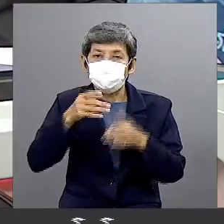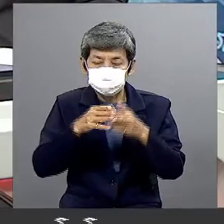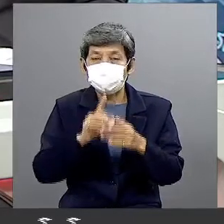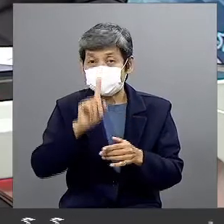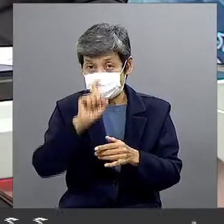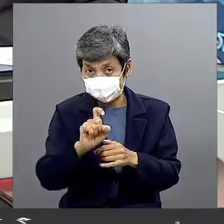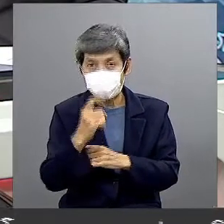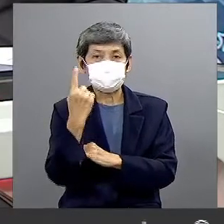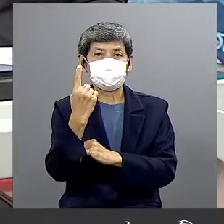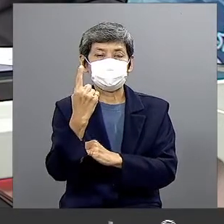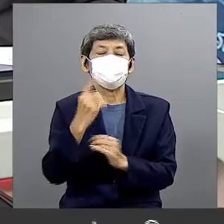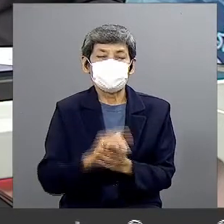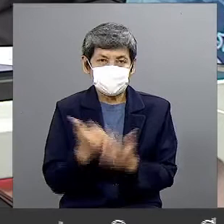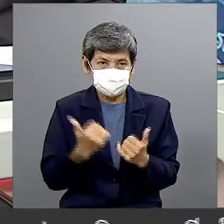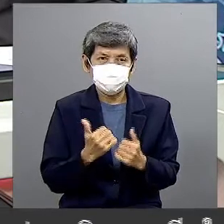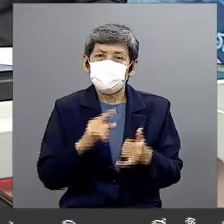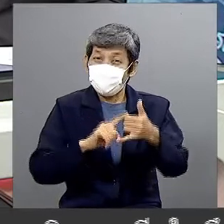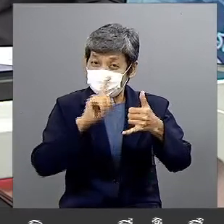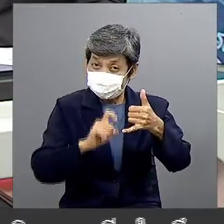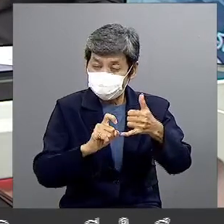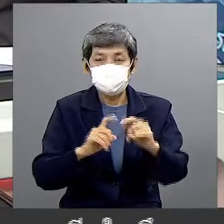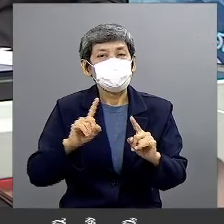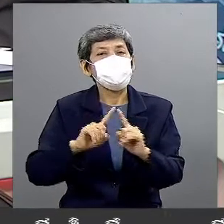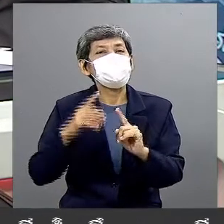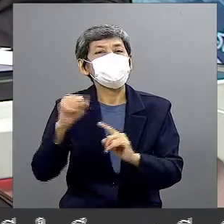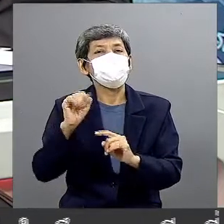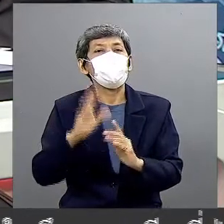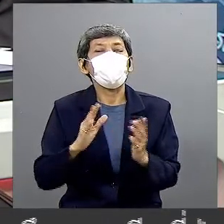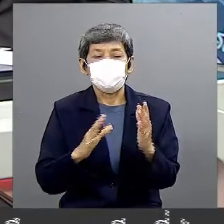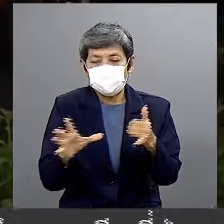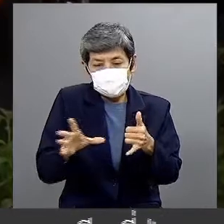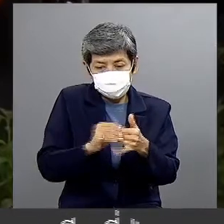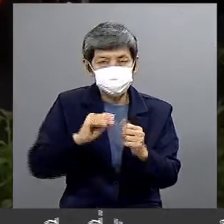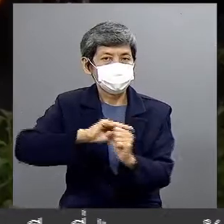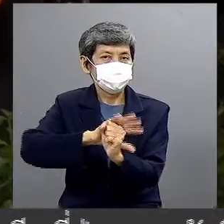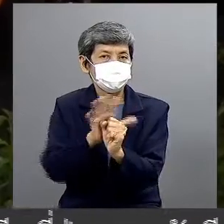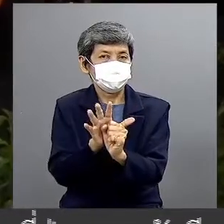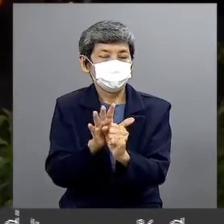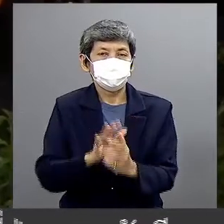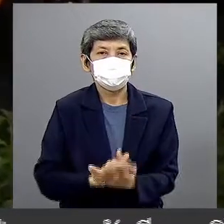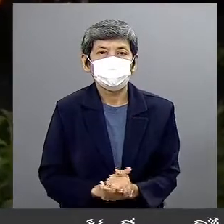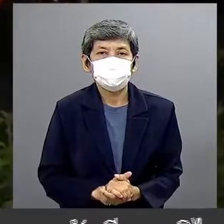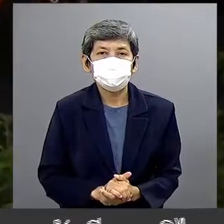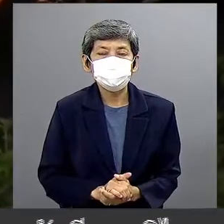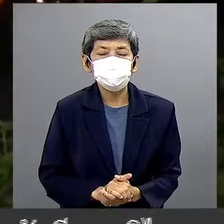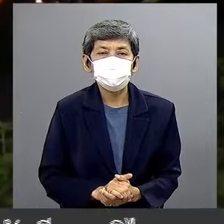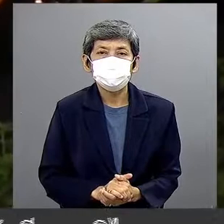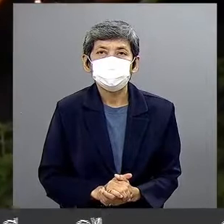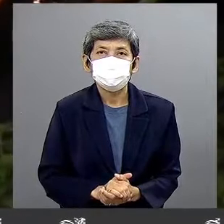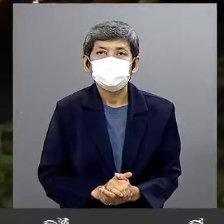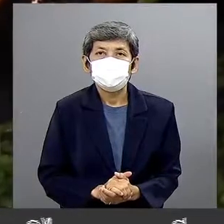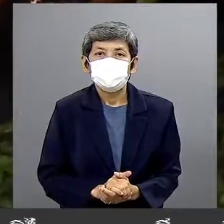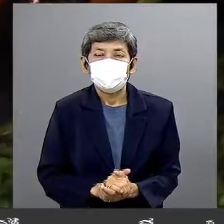คนเป็นผู้เสียชีวิตคนที่สิบของจังหวัดจากการติดเชื้อครบ 19ค่ะเจ้าหน้าที่มูลนิธิ